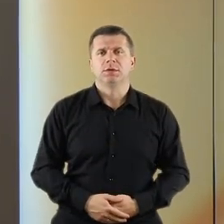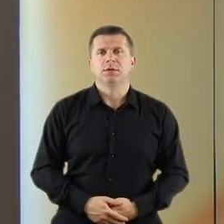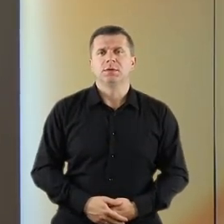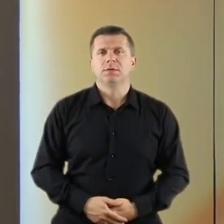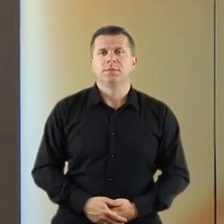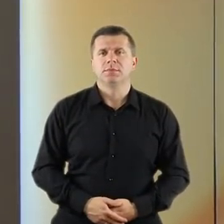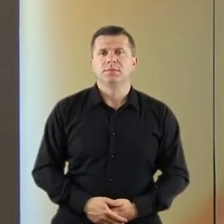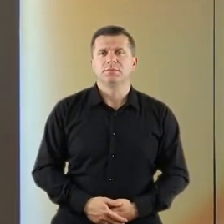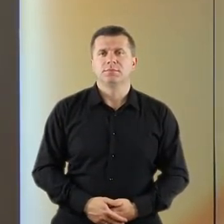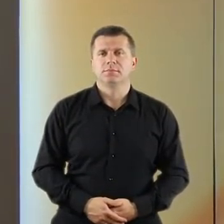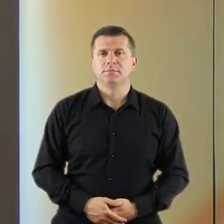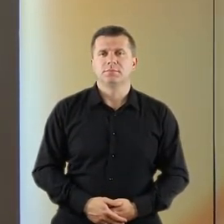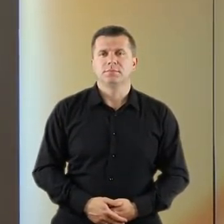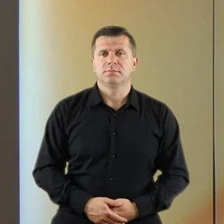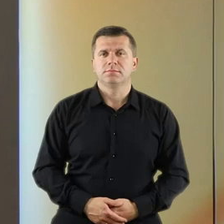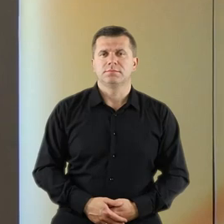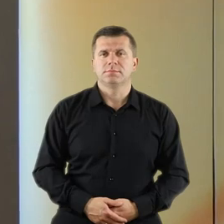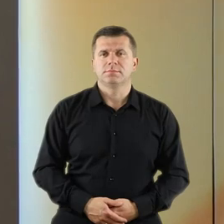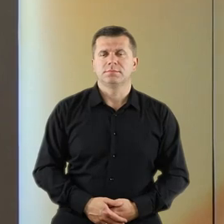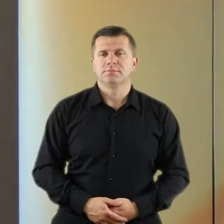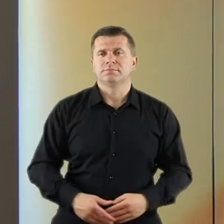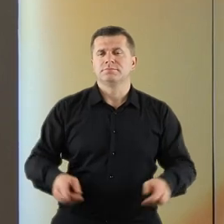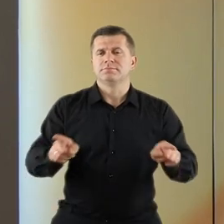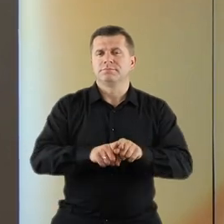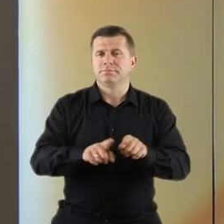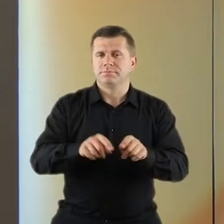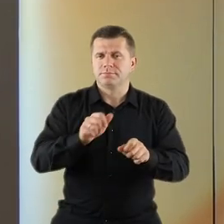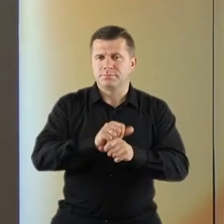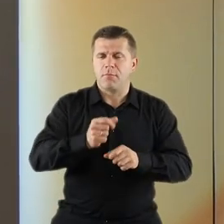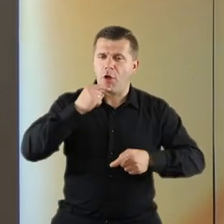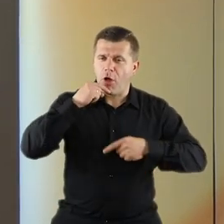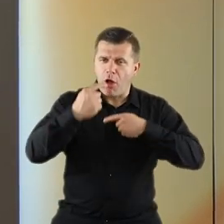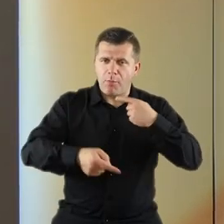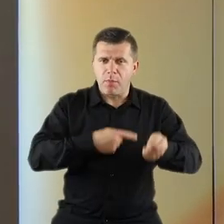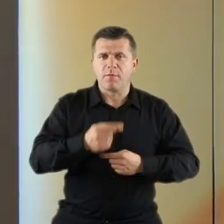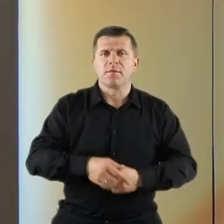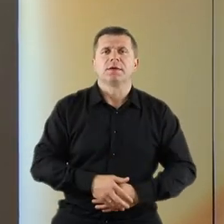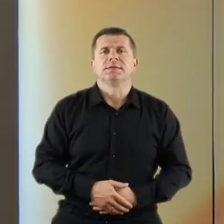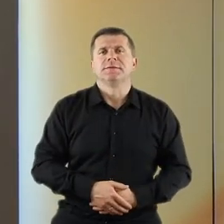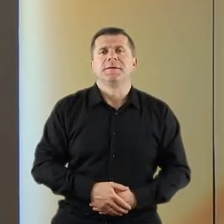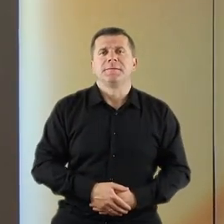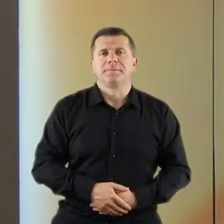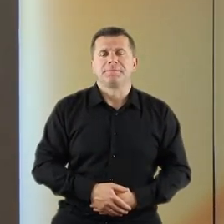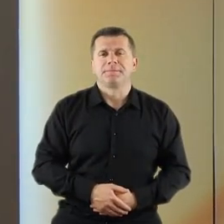mamy tutaj również opowieść jak to